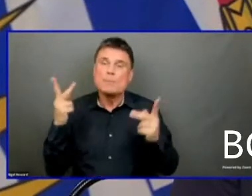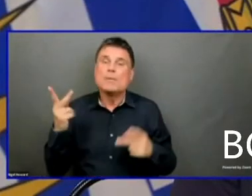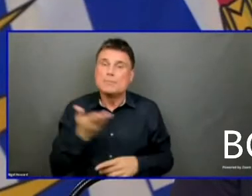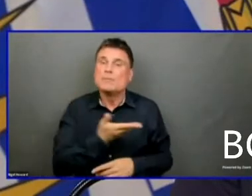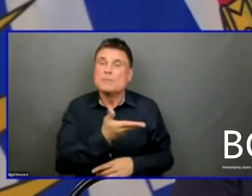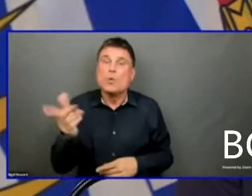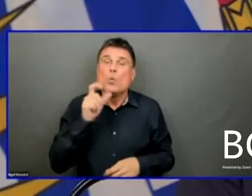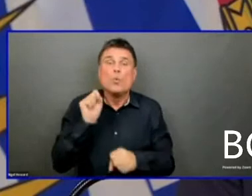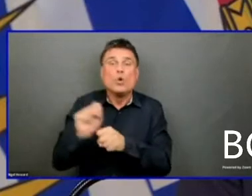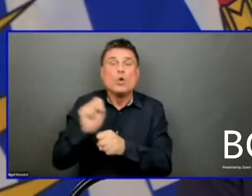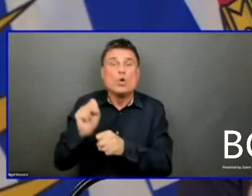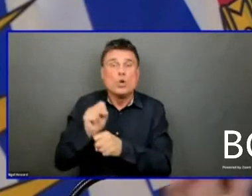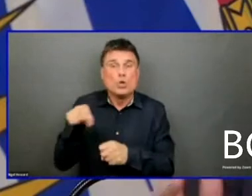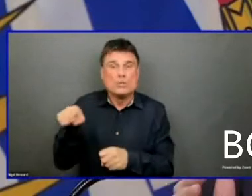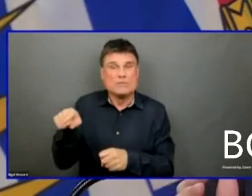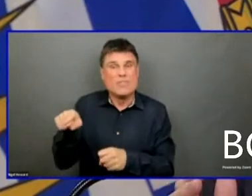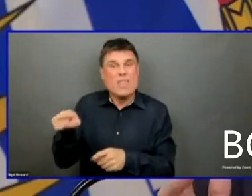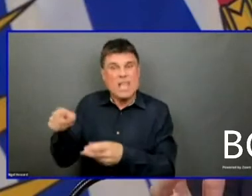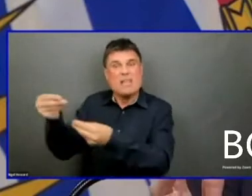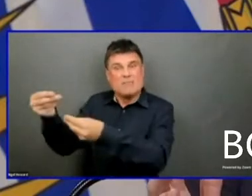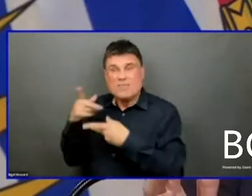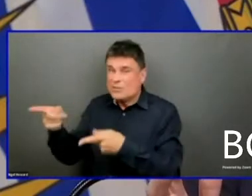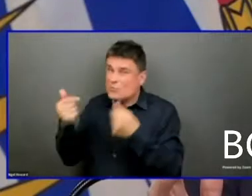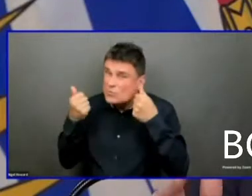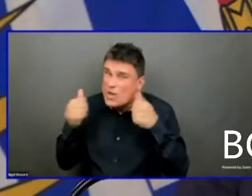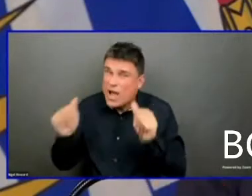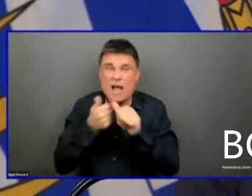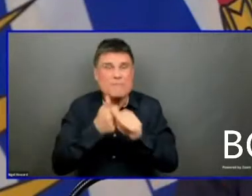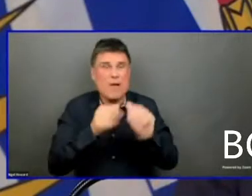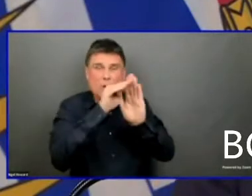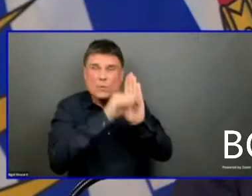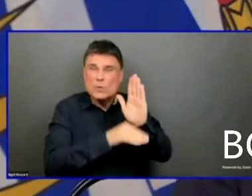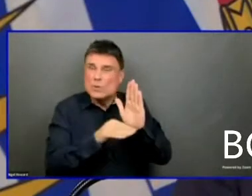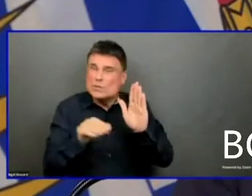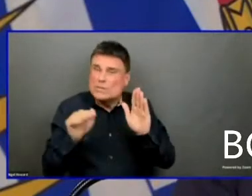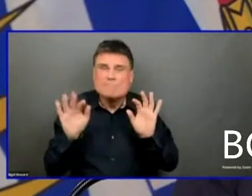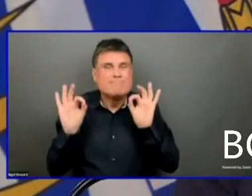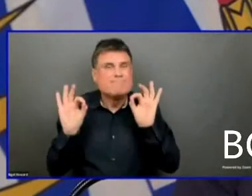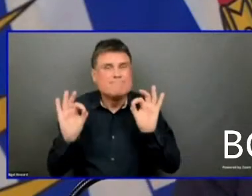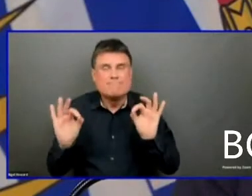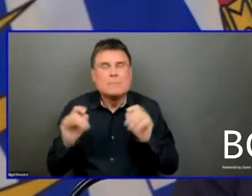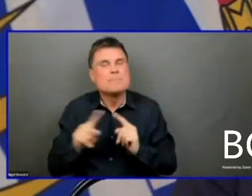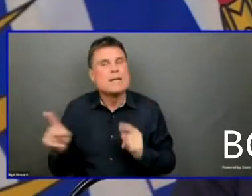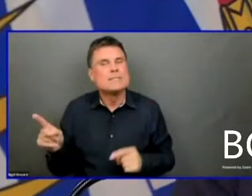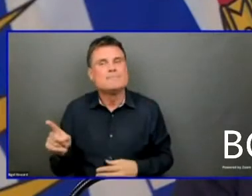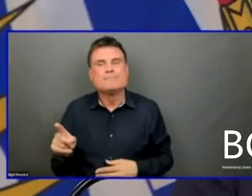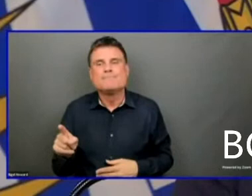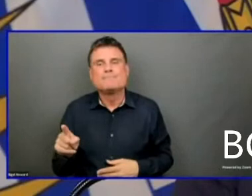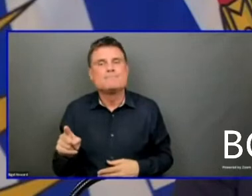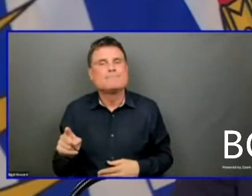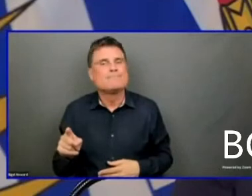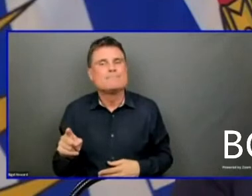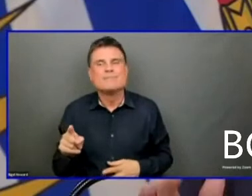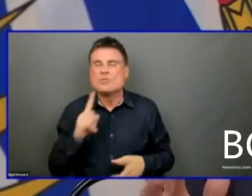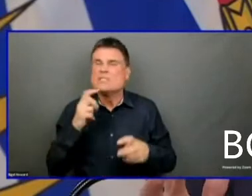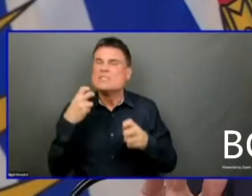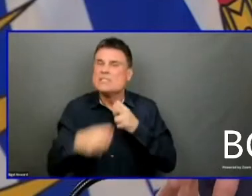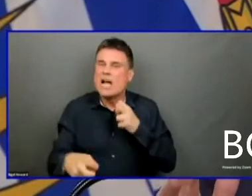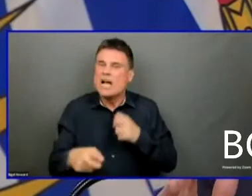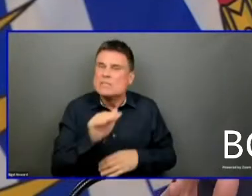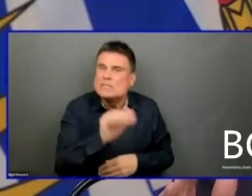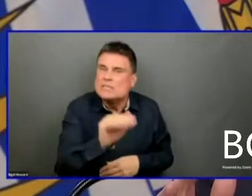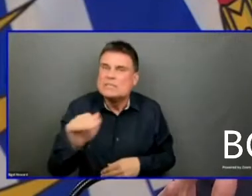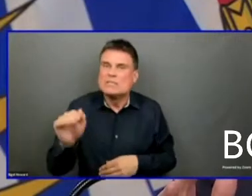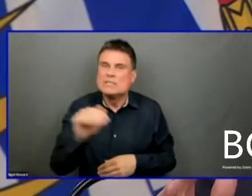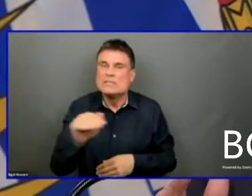多人 best, 听到了这些 and in some 这些案 cases 例。 it became very challenging. And yes, staff people were becoming ill, and 很